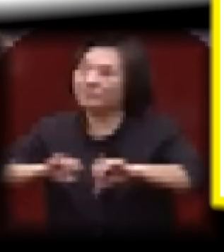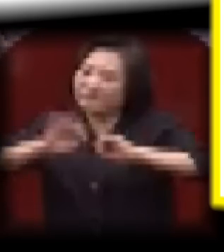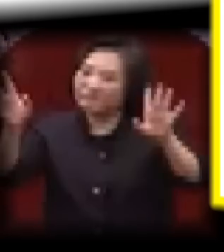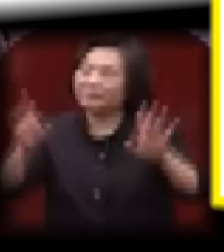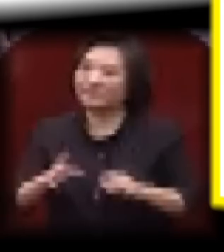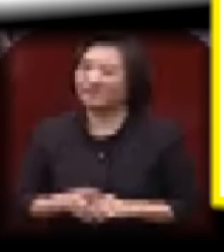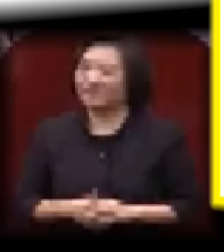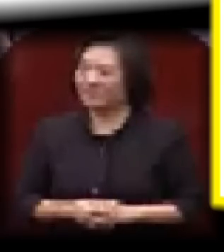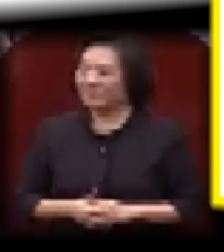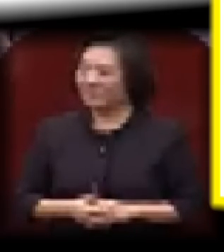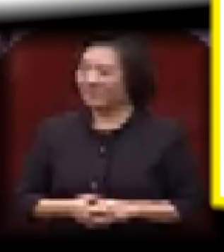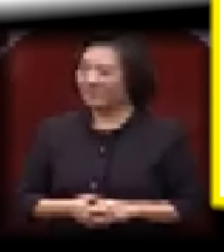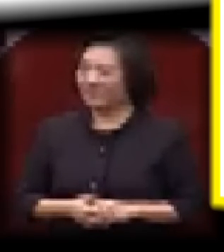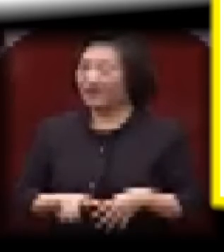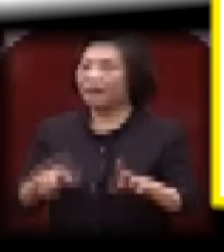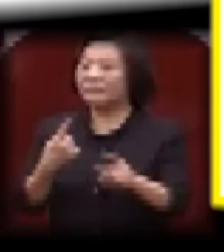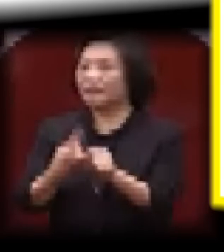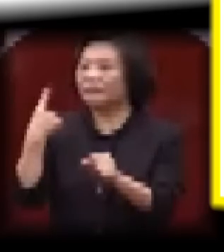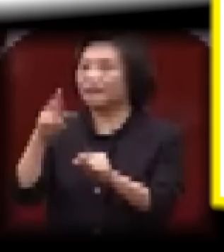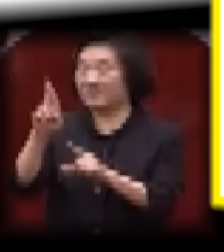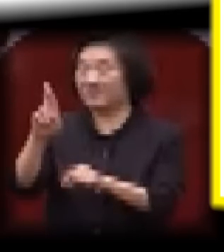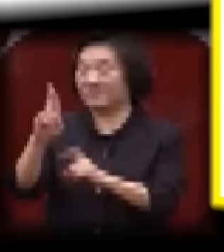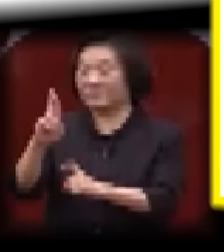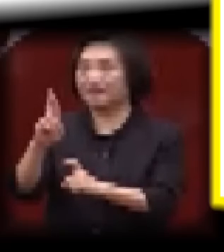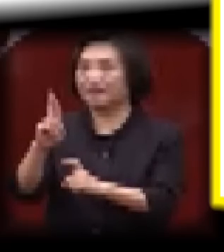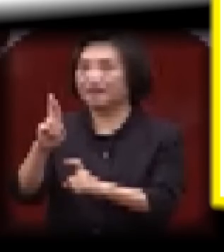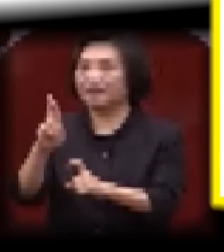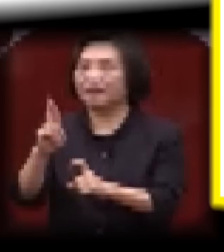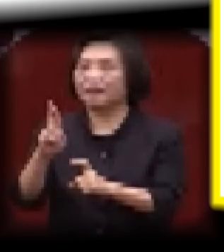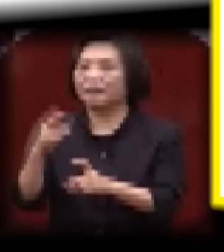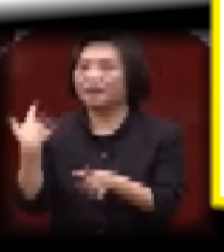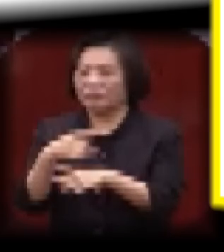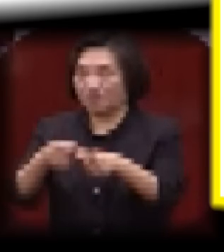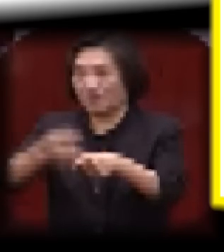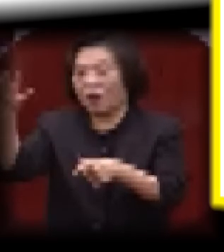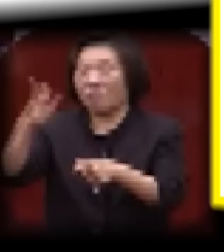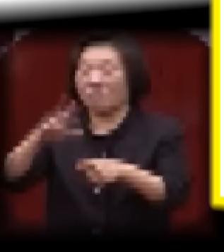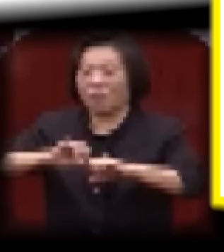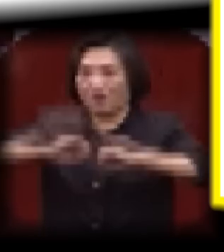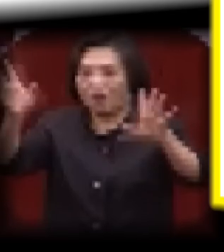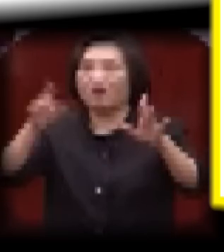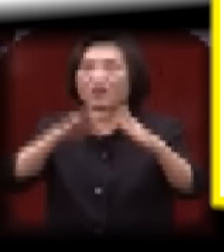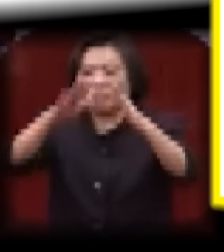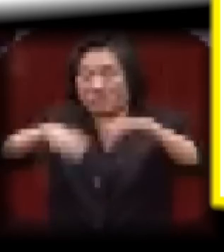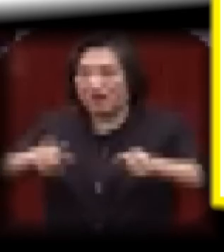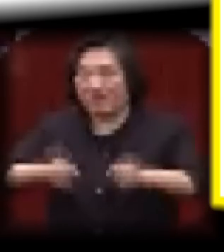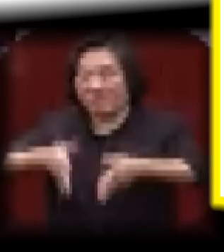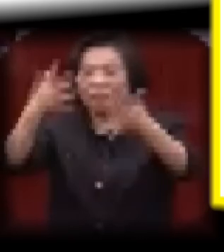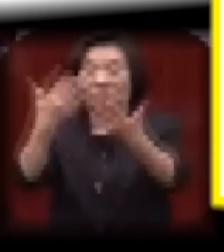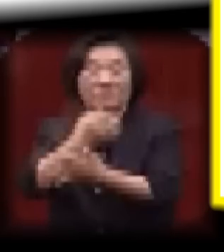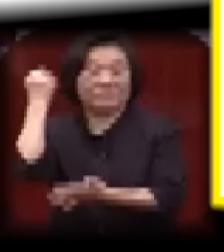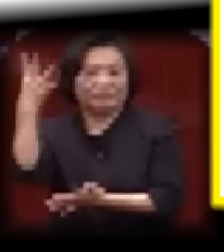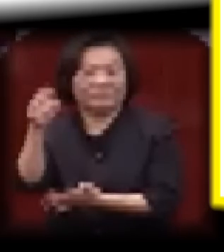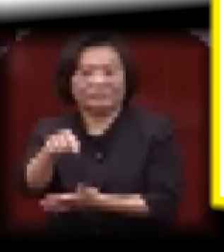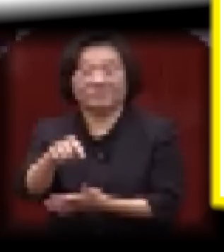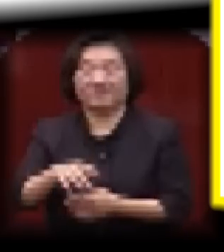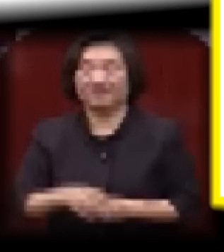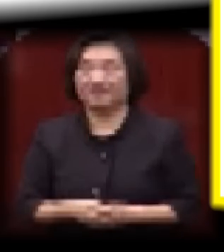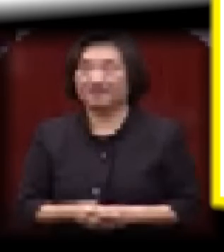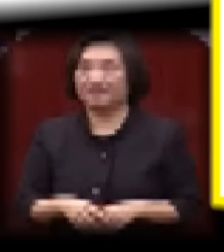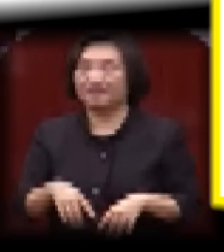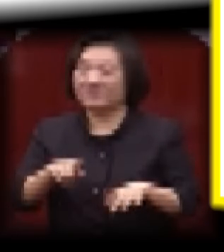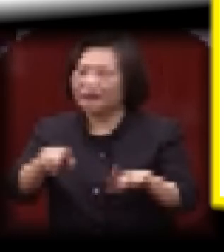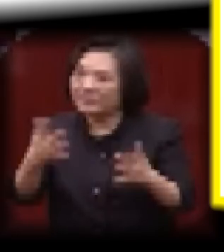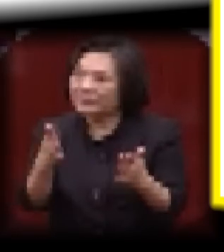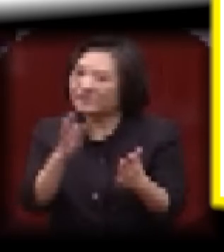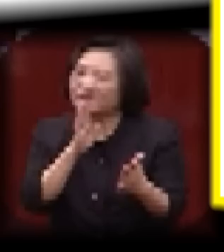知道。第一点在去年的12月10号，我们就公告的这个公话都更了，所以我们有制定85处的这个都更地区，